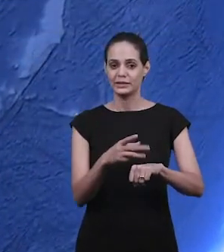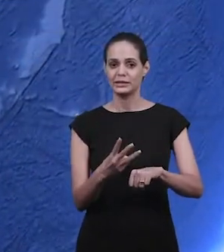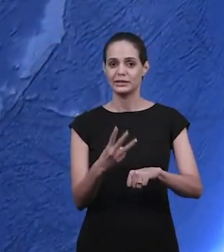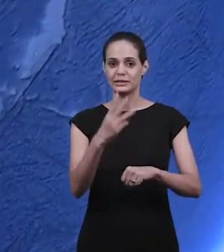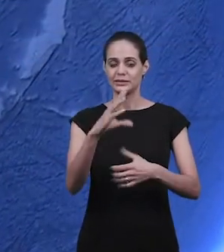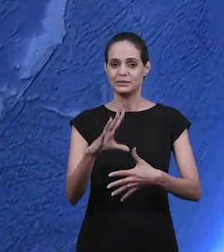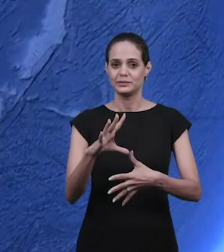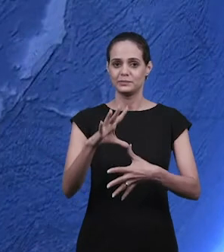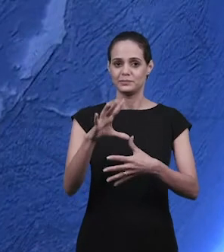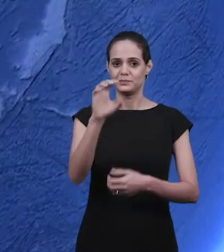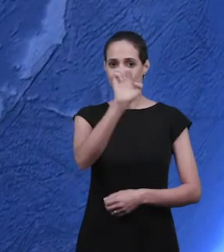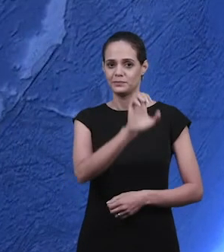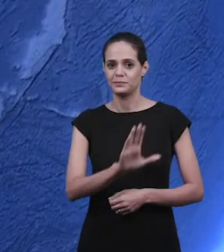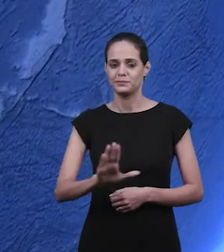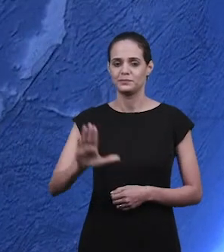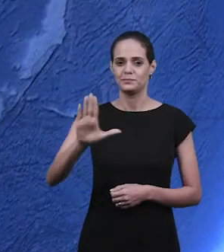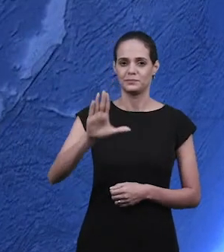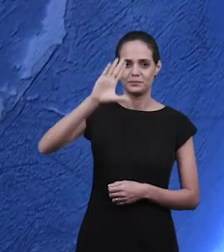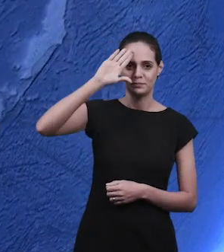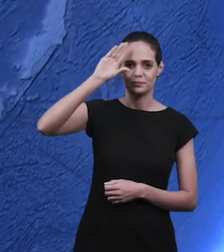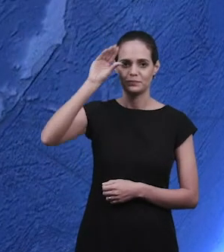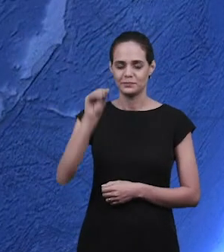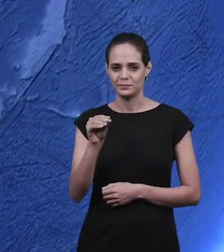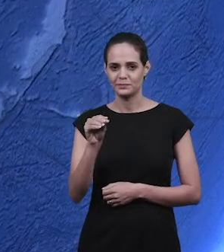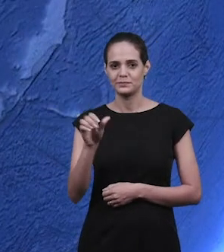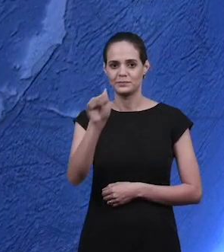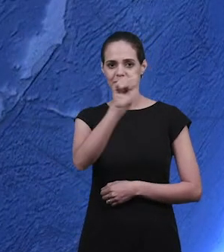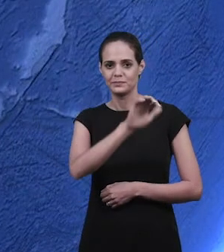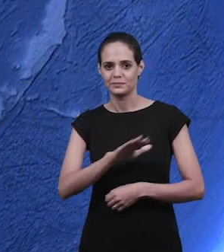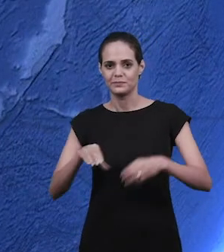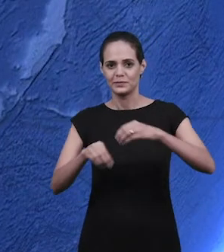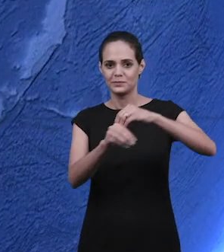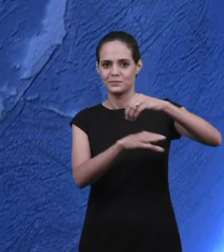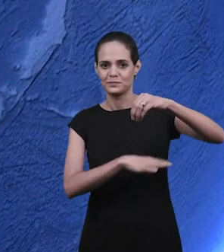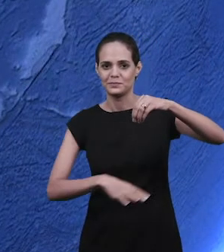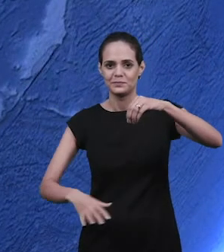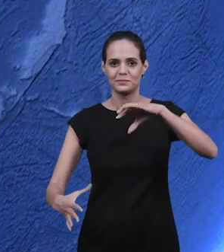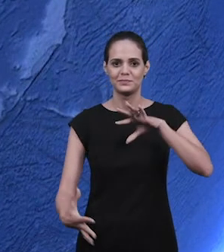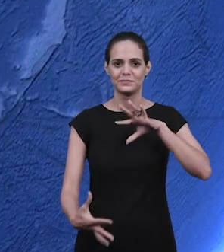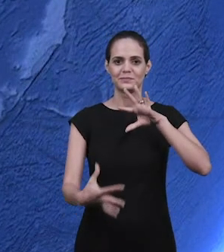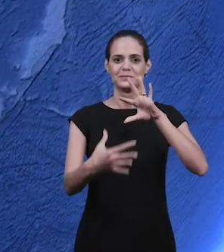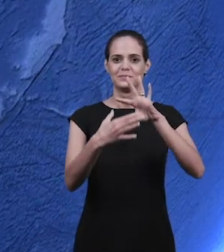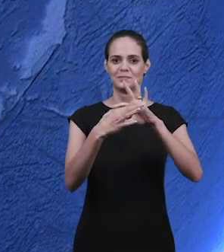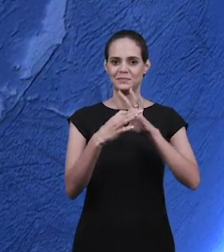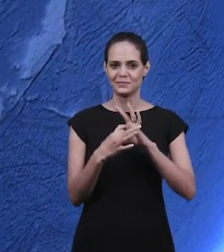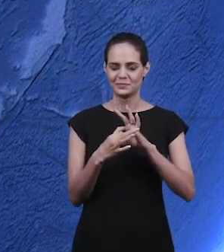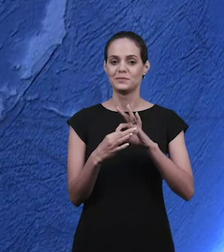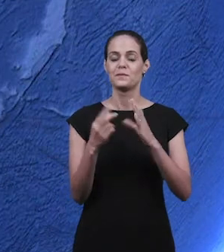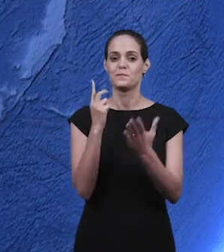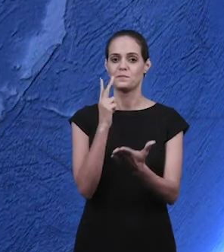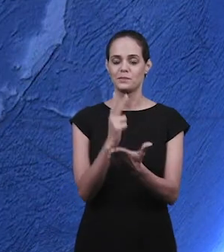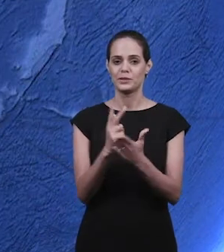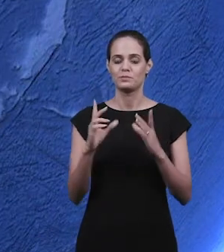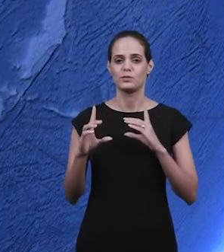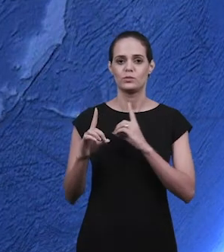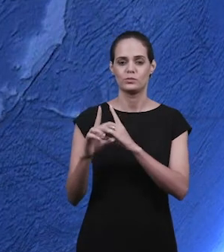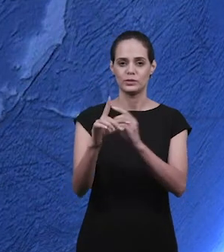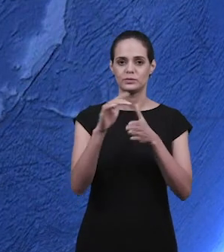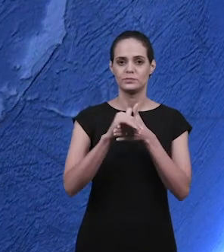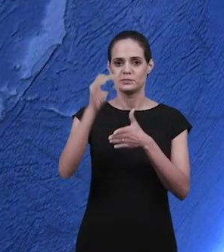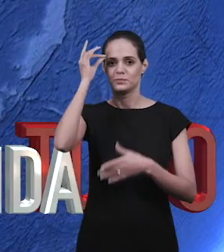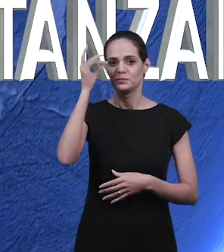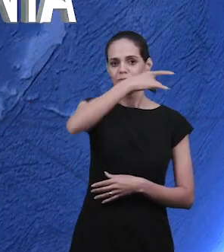Amériques, Europe, Afrique, Asie et Océanie, connectés par la même doctrine, par la direction